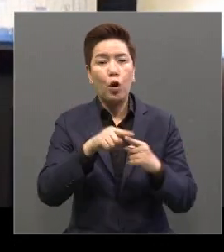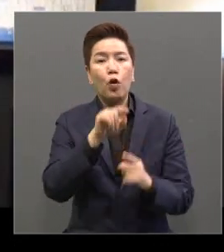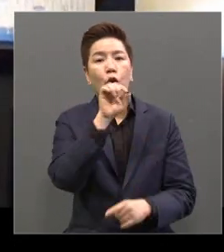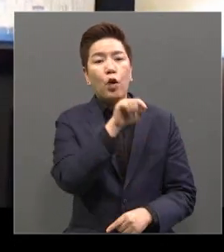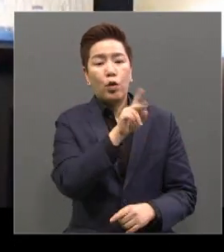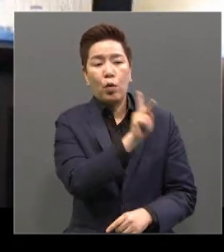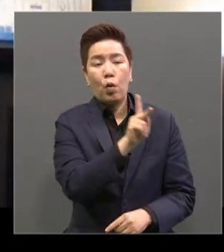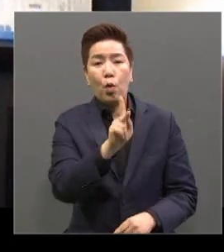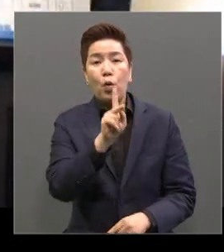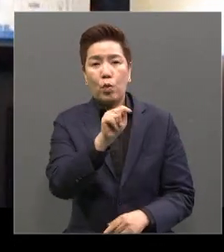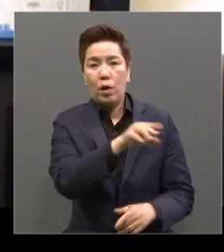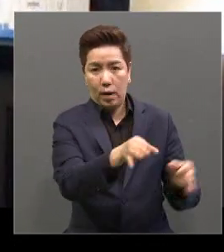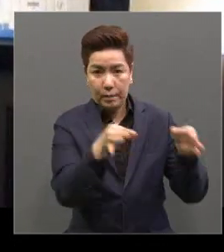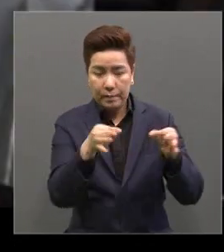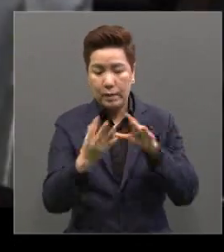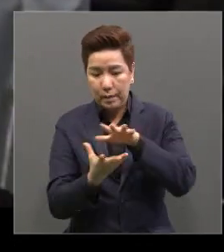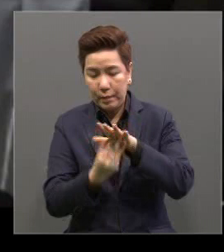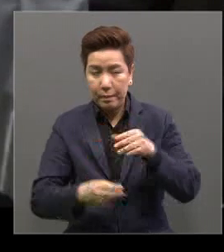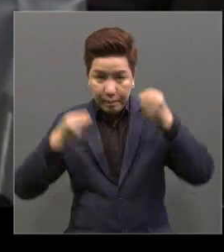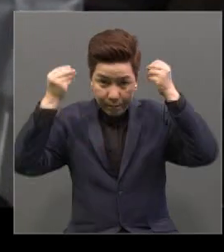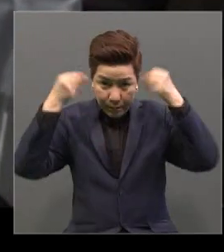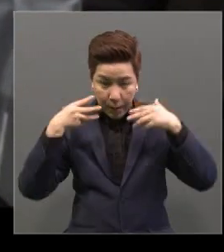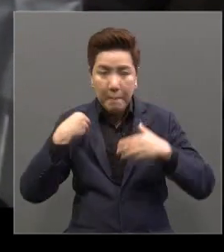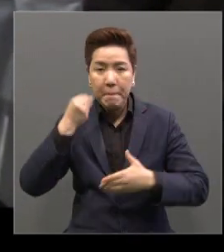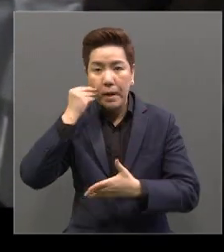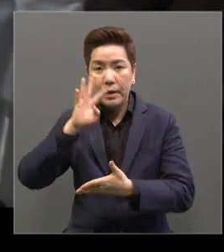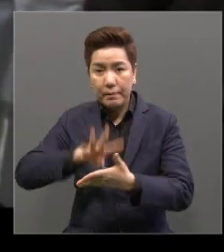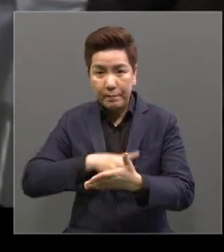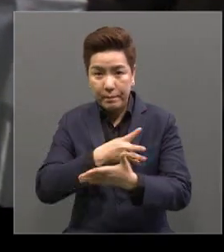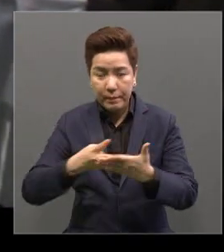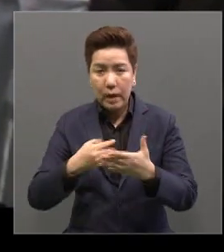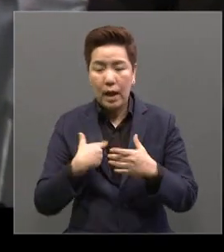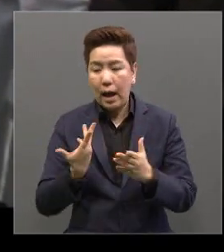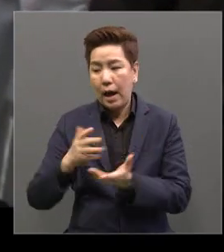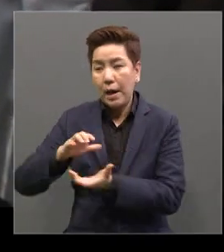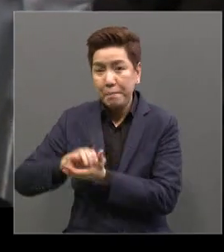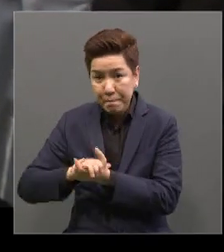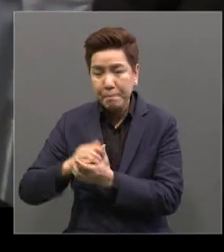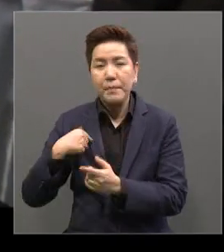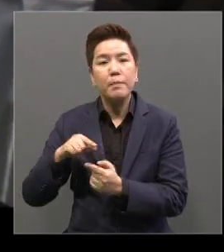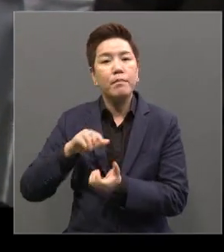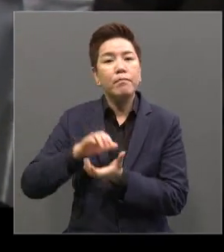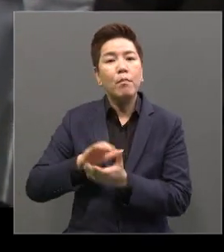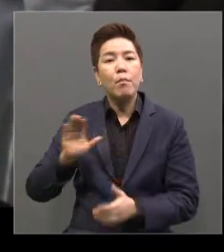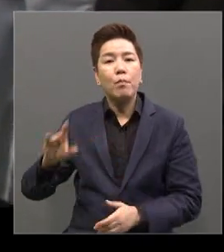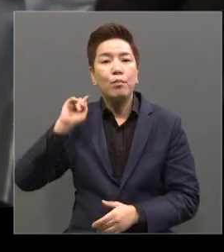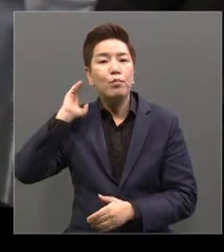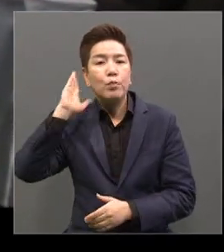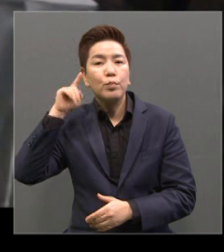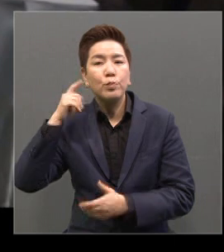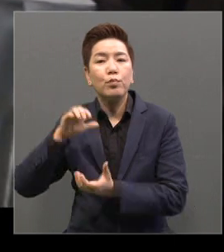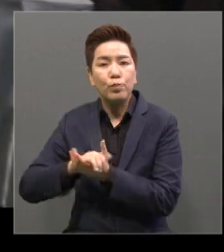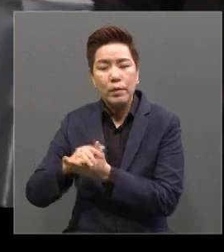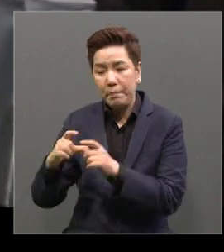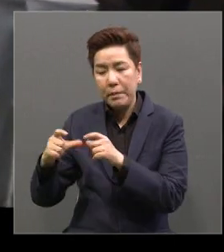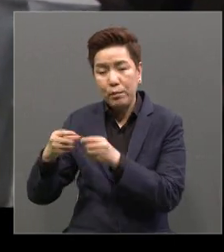ได้รับเลือกตั้งสำเนาบัตรประจำตัวประชาชนสำเนาทะเบียนบ้านสำเนาใบสำคัญการสมรสสำเนาบัตรประจำตัวประชาชนของ